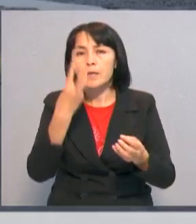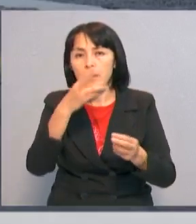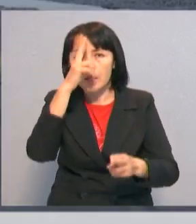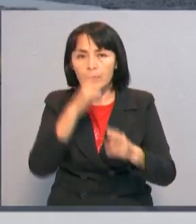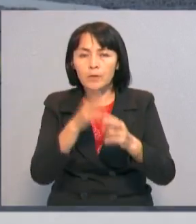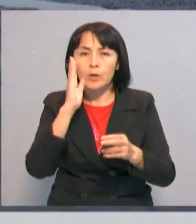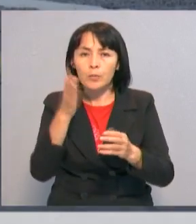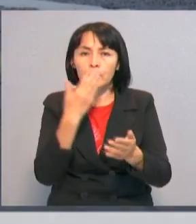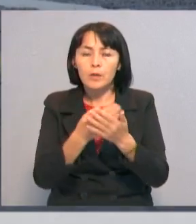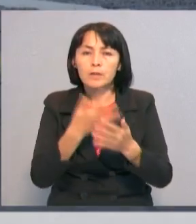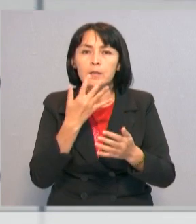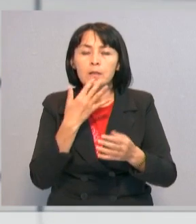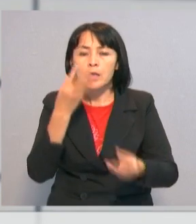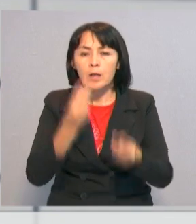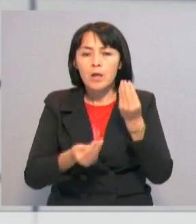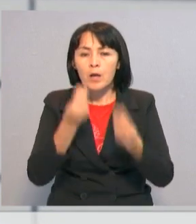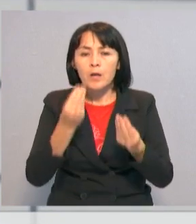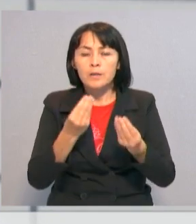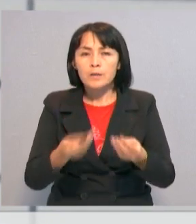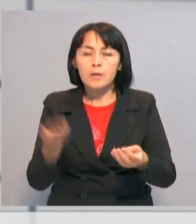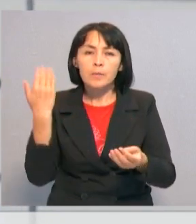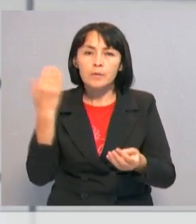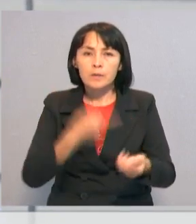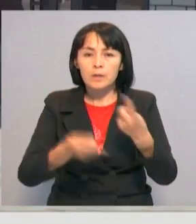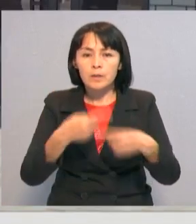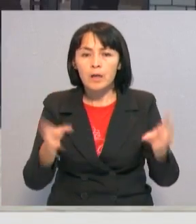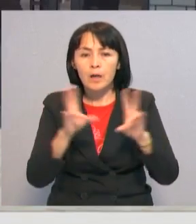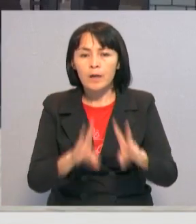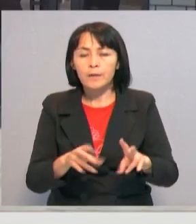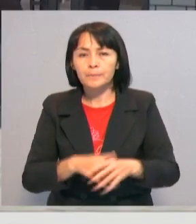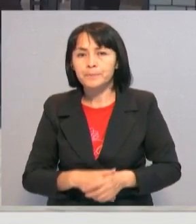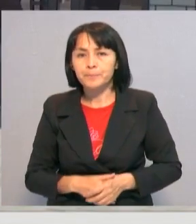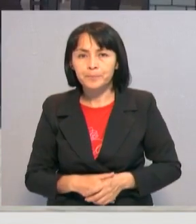брата будут представлять национальную игру доставшуюся наследством от предков